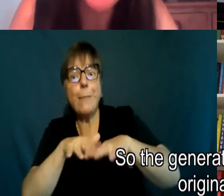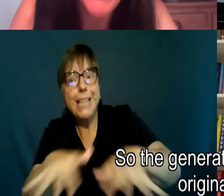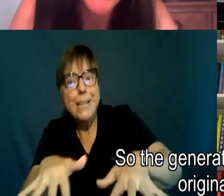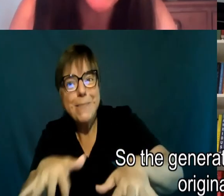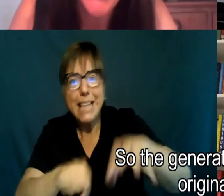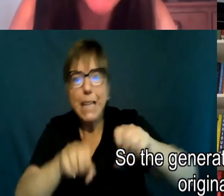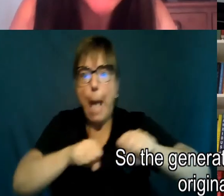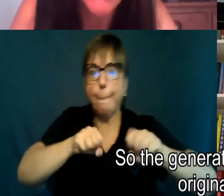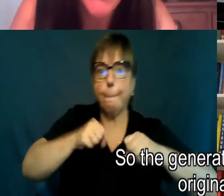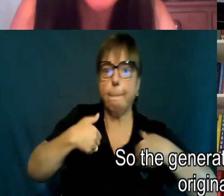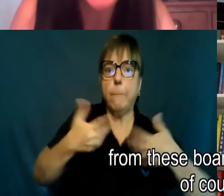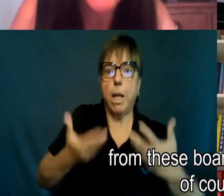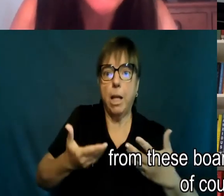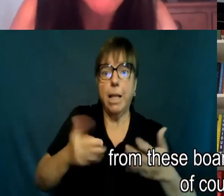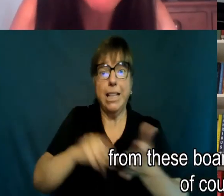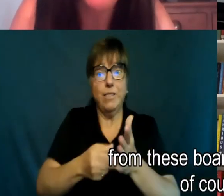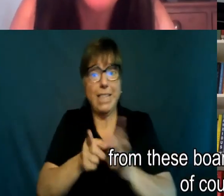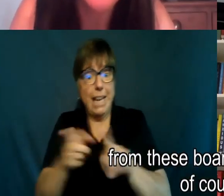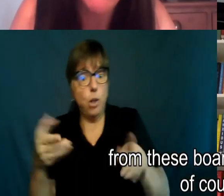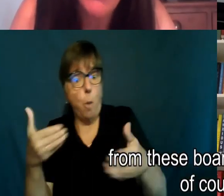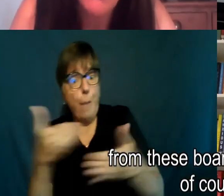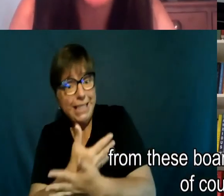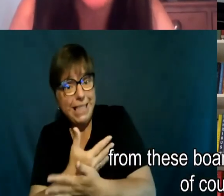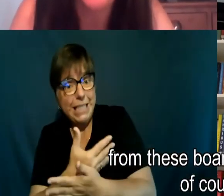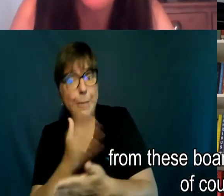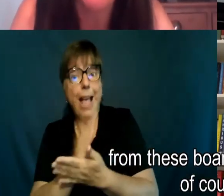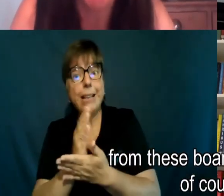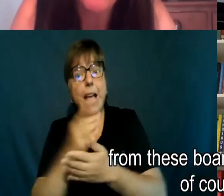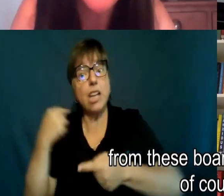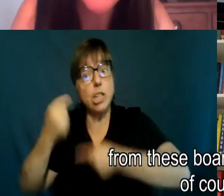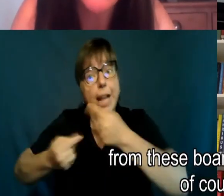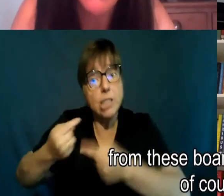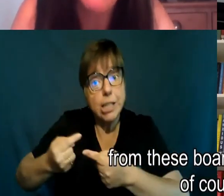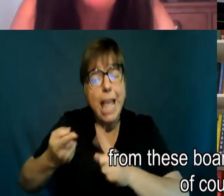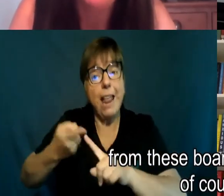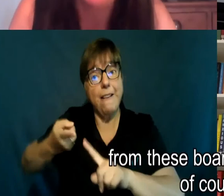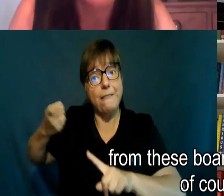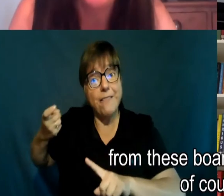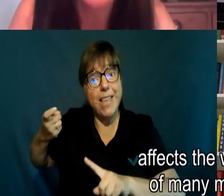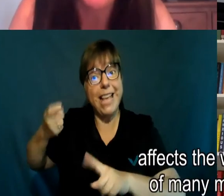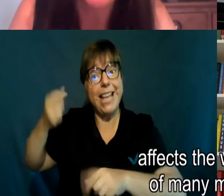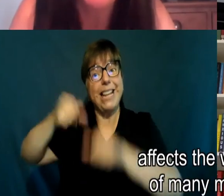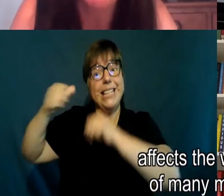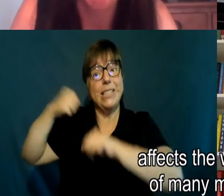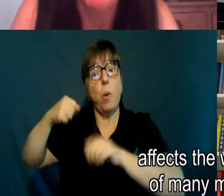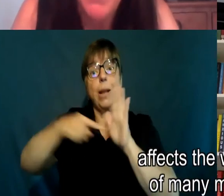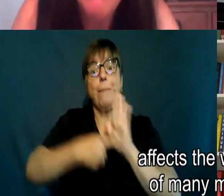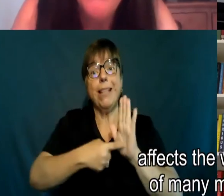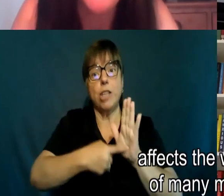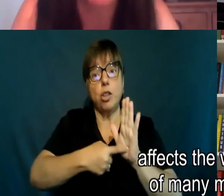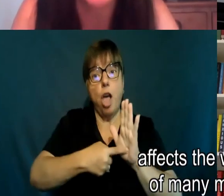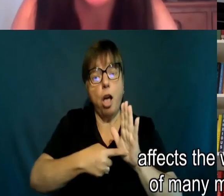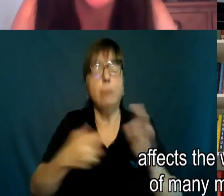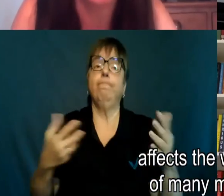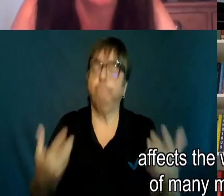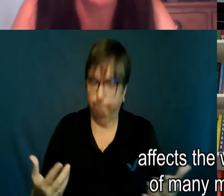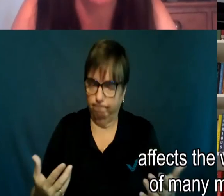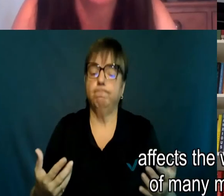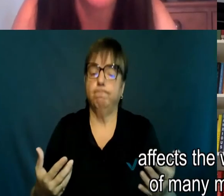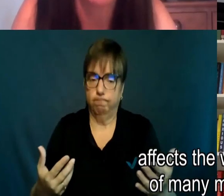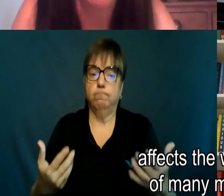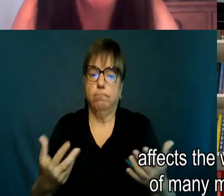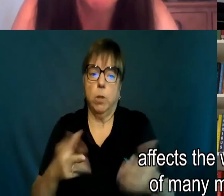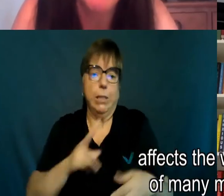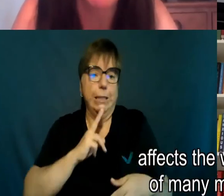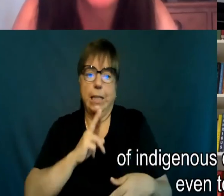traumatismes intergénérationnels issus de l'histoire des pensionnats, bien entendu, affectent le bien-être